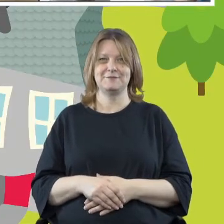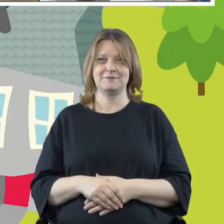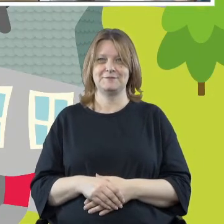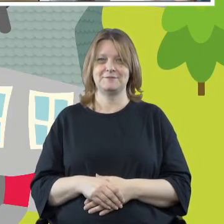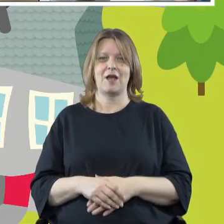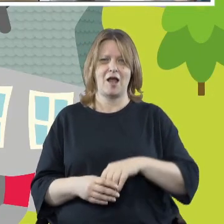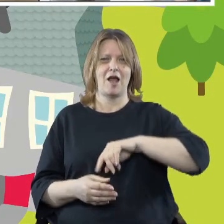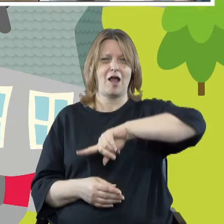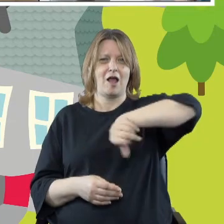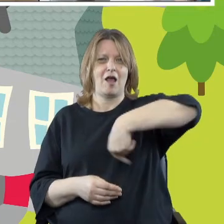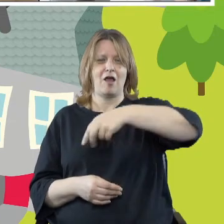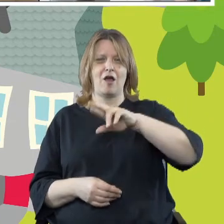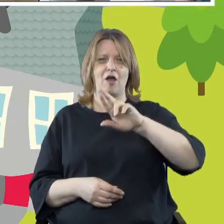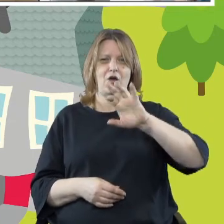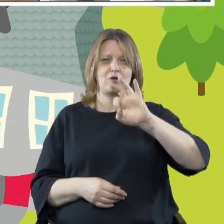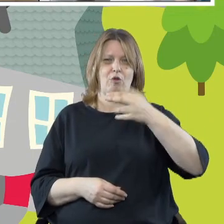Rondo, tak?